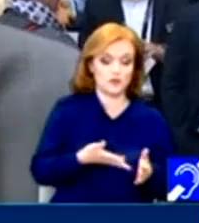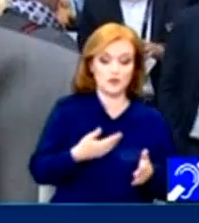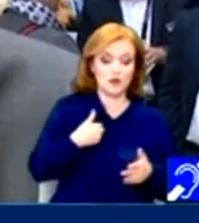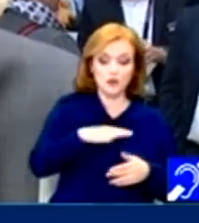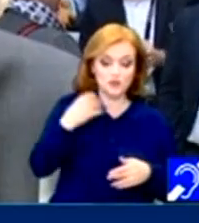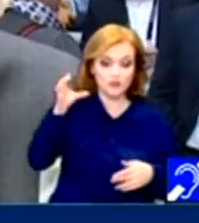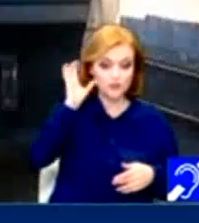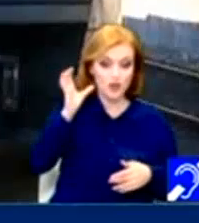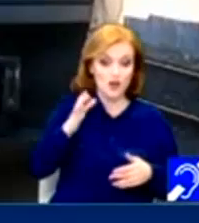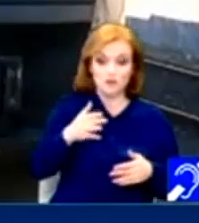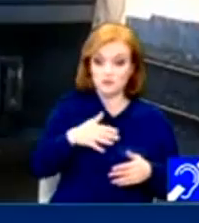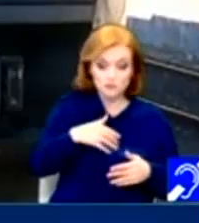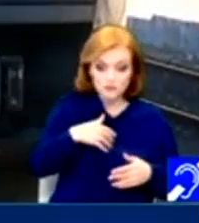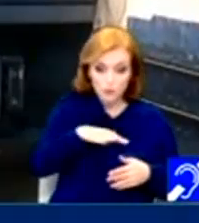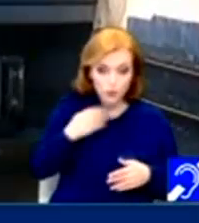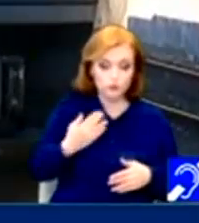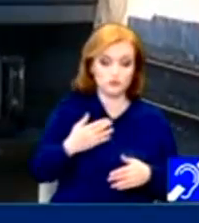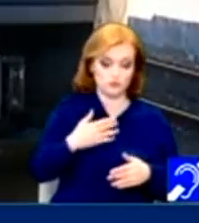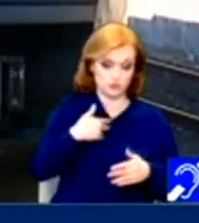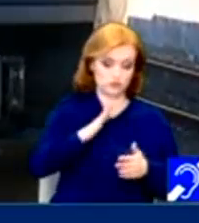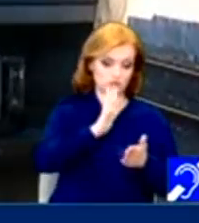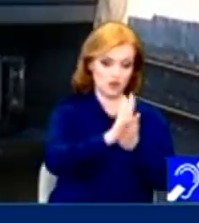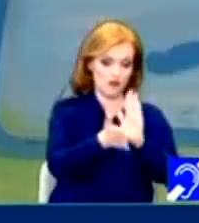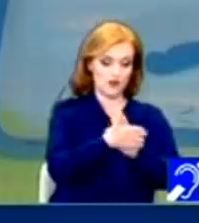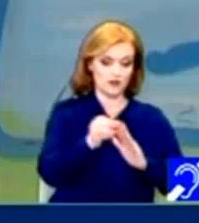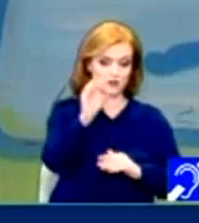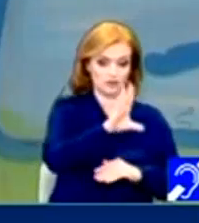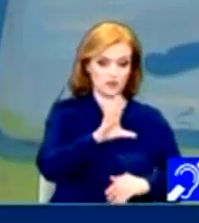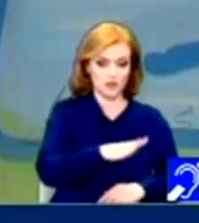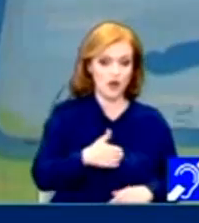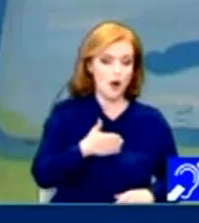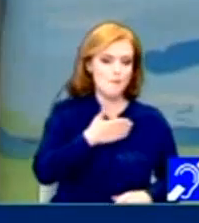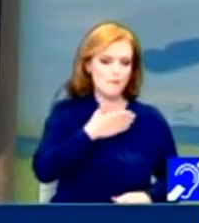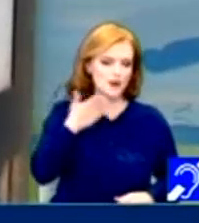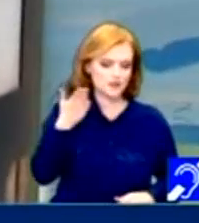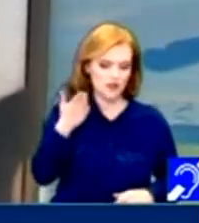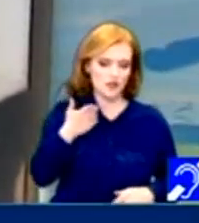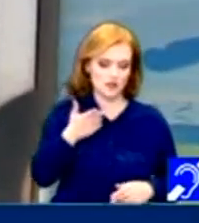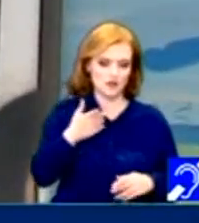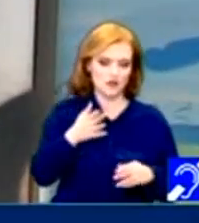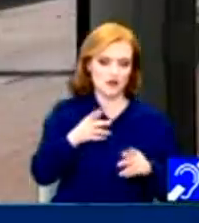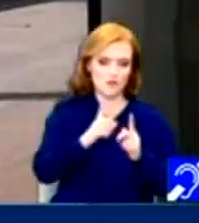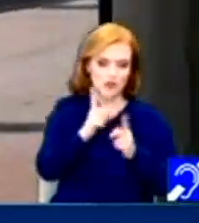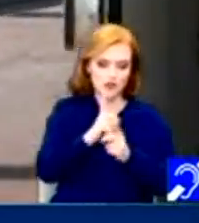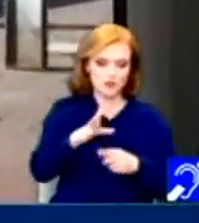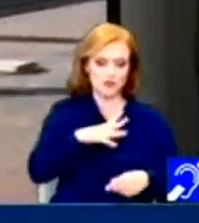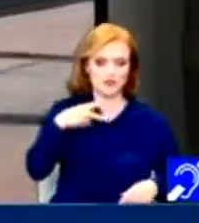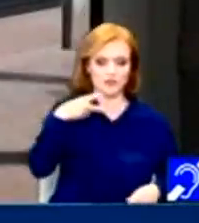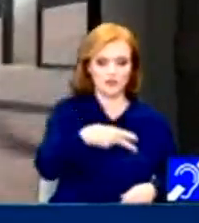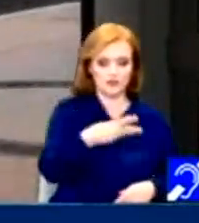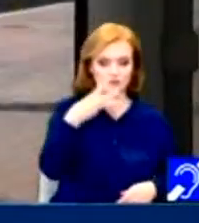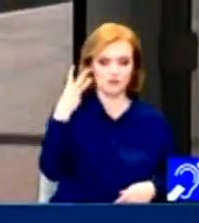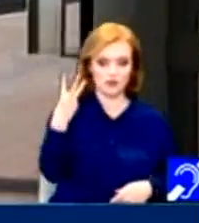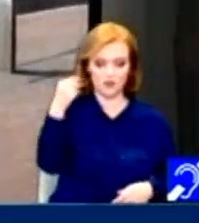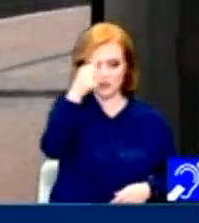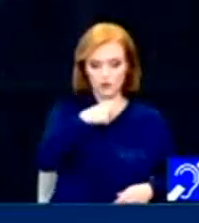contrar celei europene. Ultima achiziție de trenuri noi a fost în 2003. Recent, Autoritatea de Reformă Feroviară a deschis o licitație